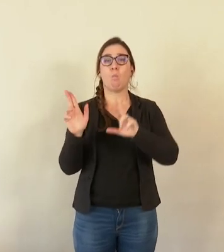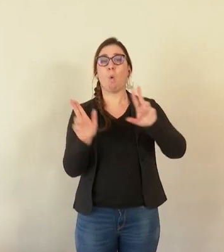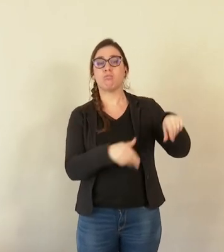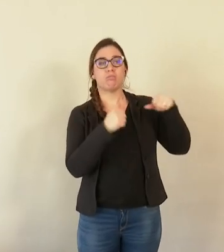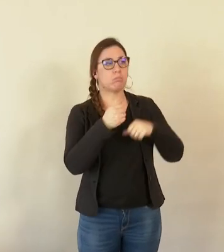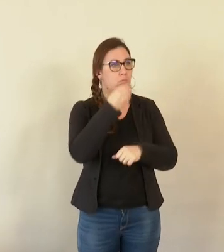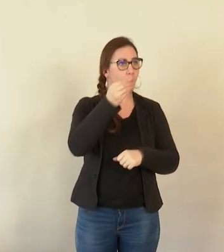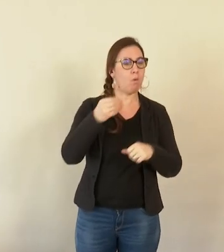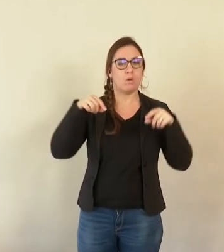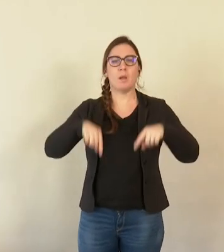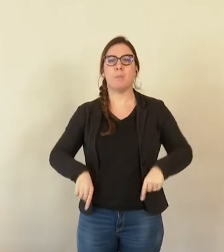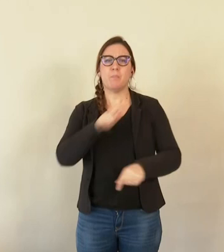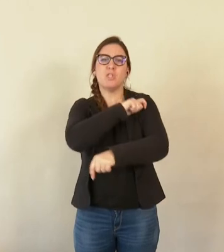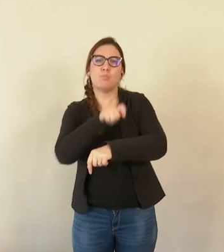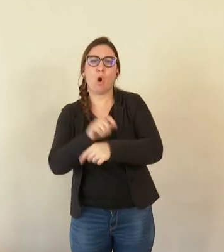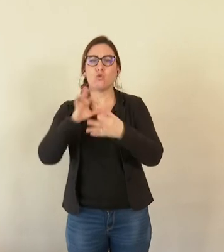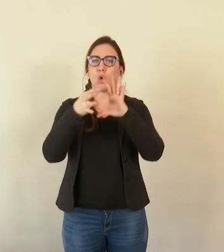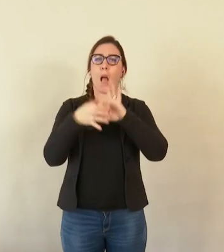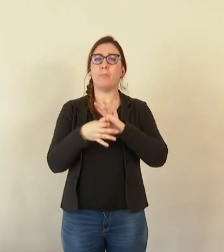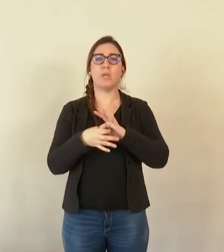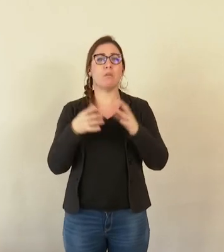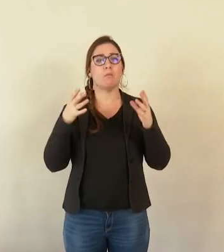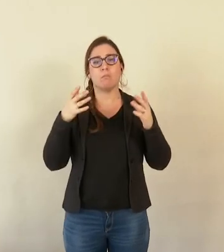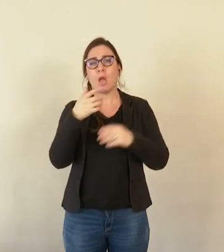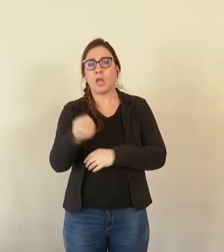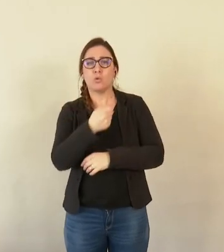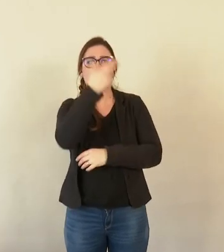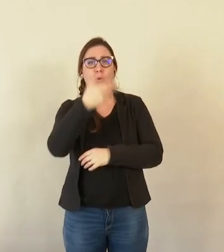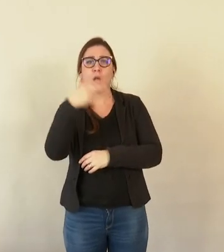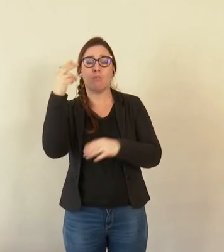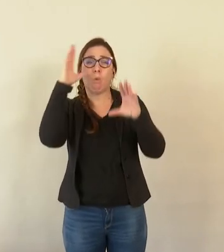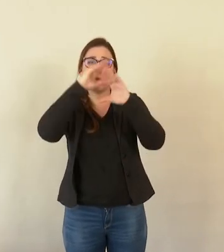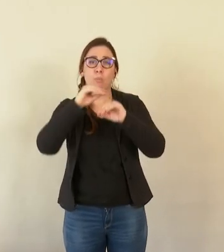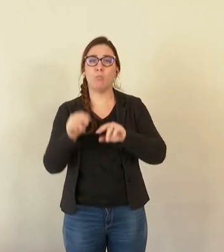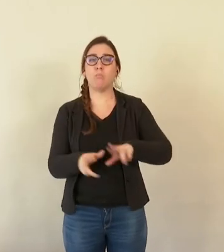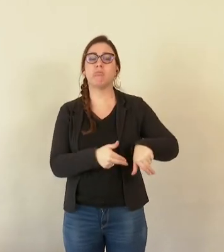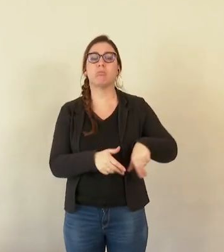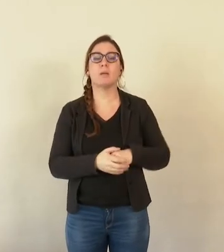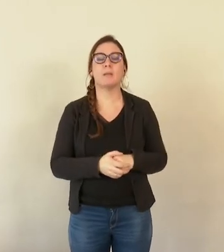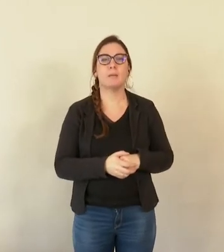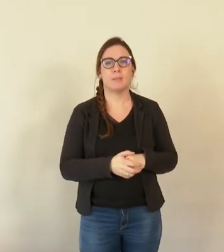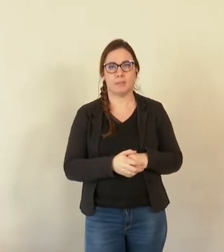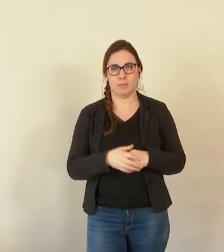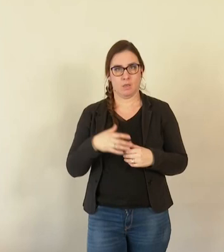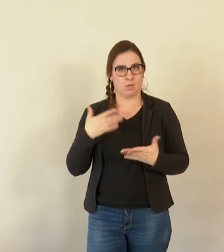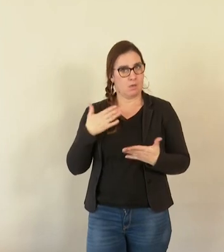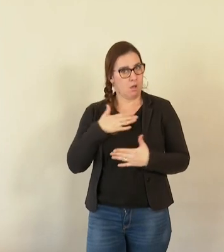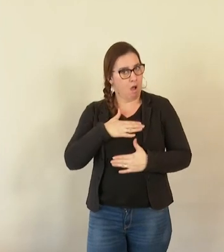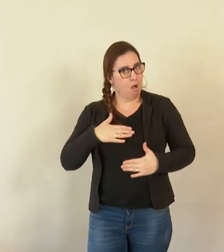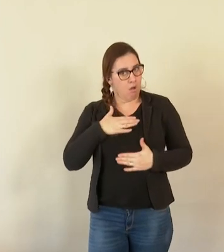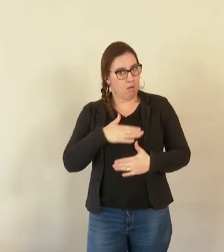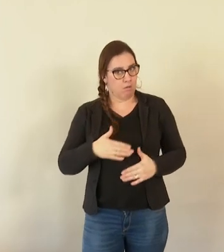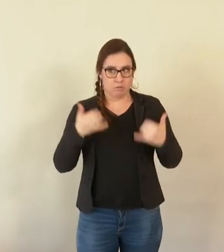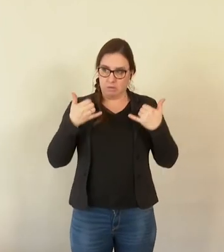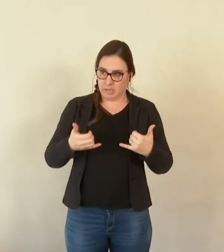ministre de des sports des Jeux olympiques de l'éducation nationale on ne sait plus trop je suis heureux de voir que